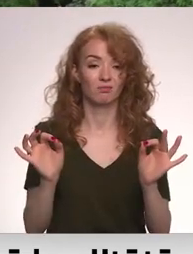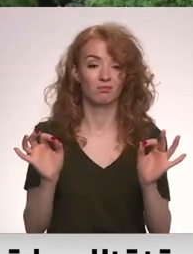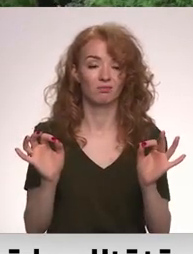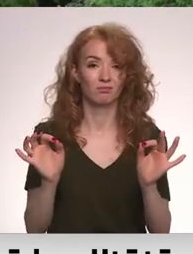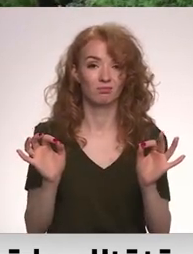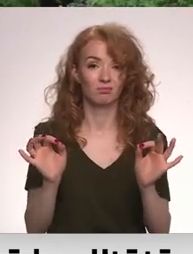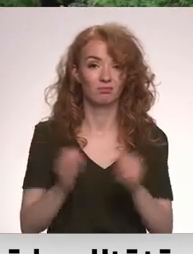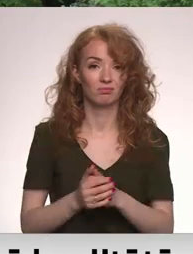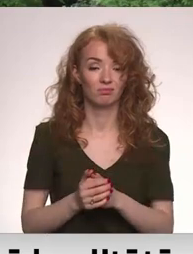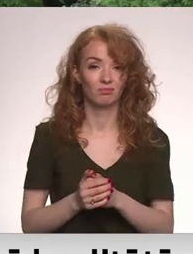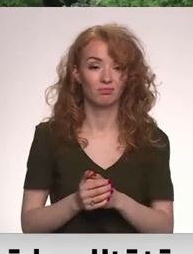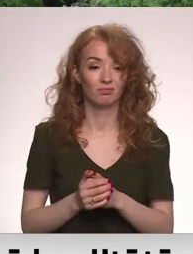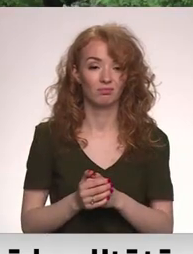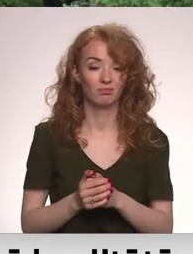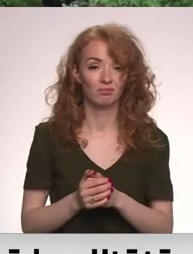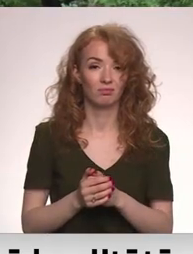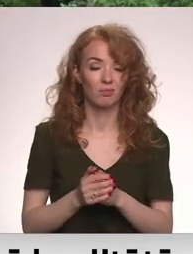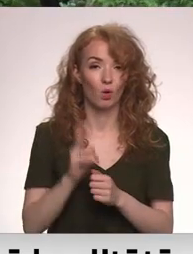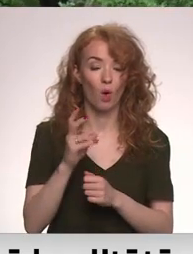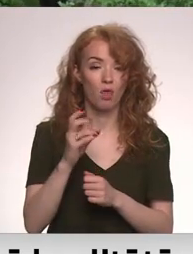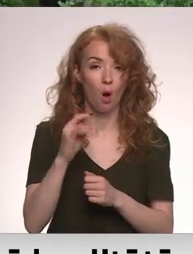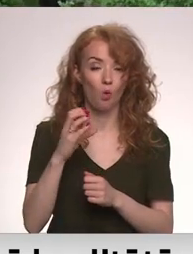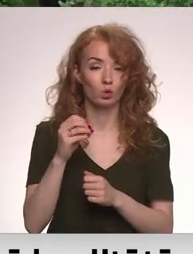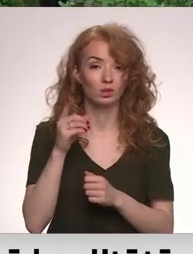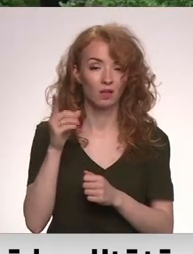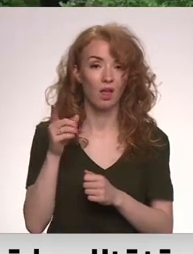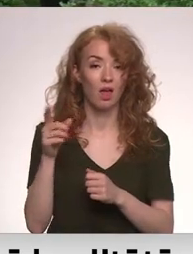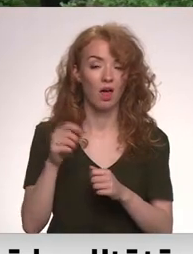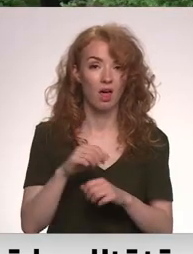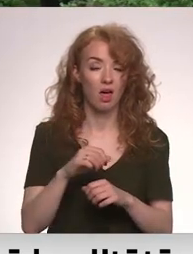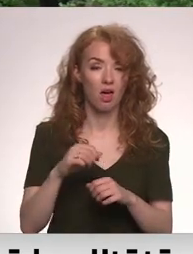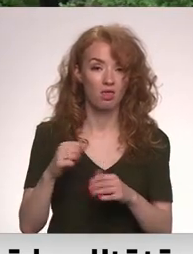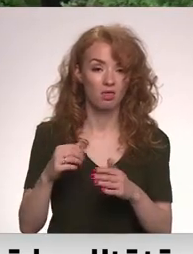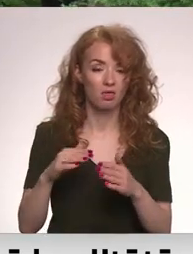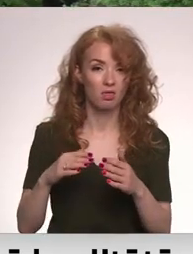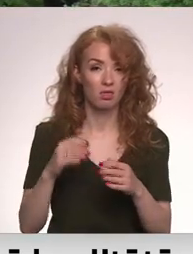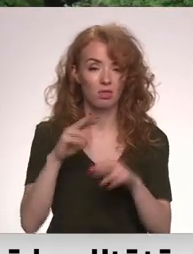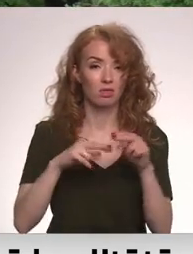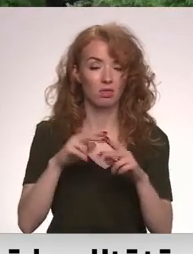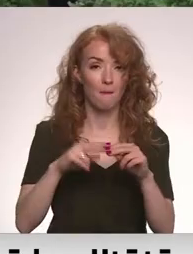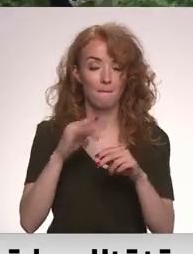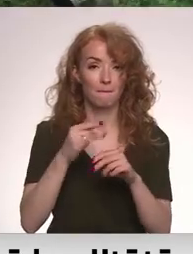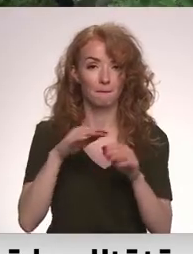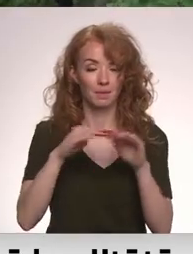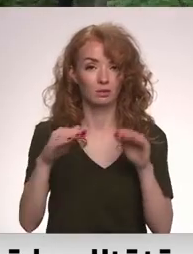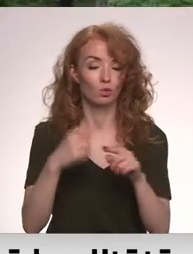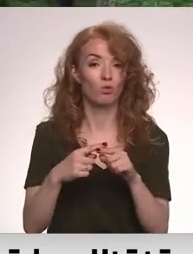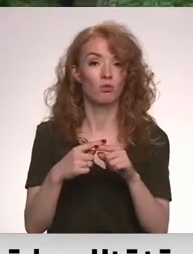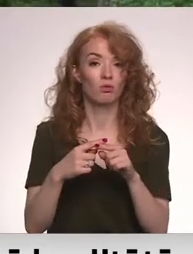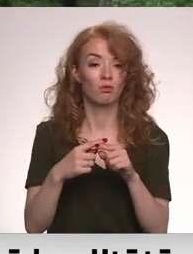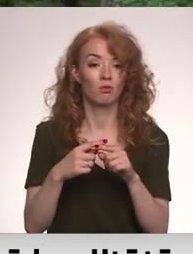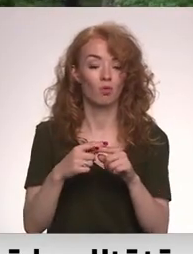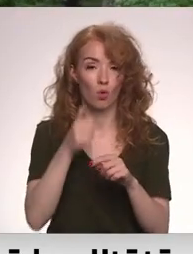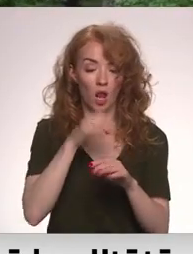ka nebija tas kroņautas dambas. Ā, tad pēc tā dambi viņa aizauga? Jā, jo ūdens līmenis tāds